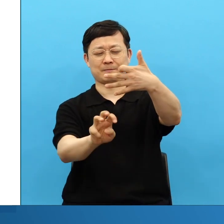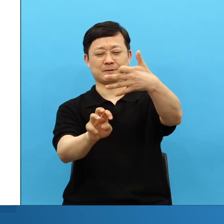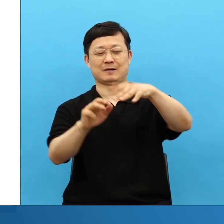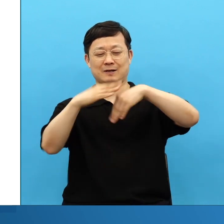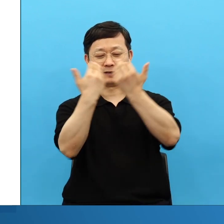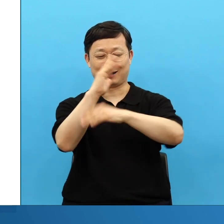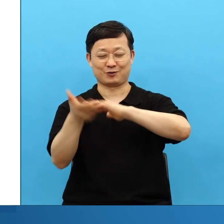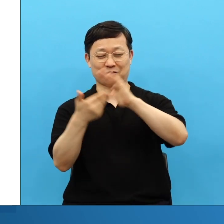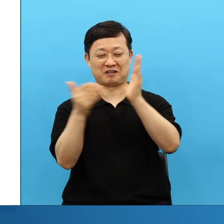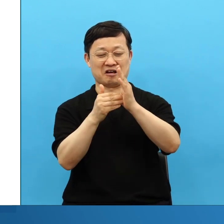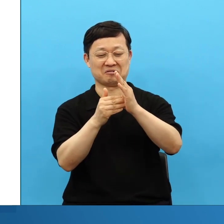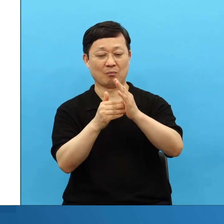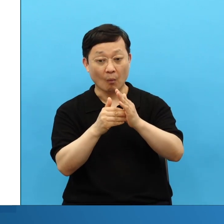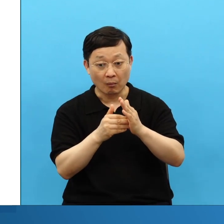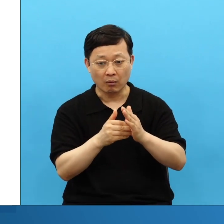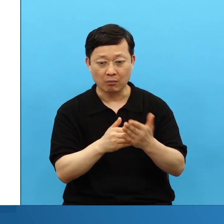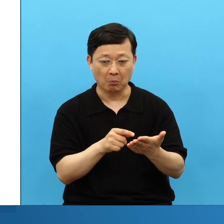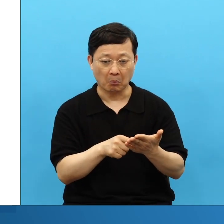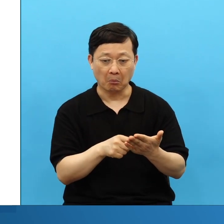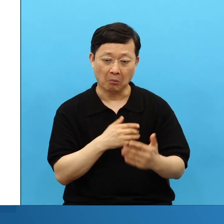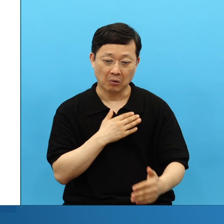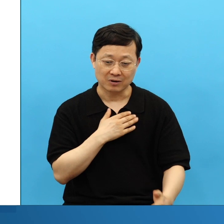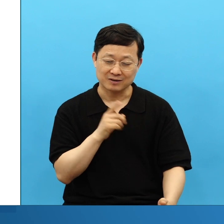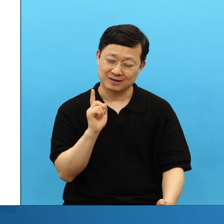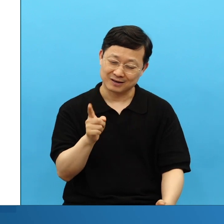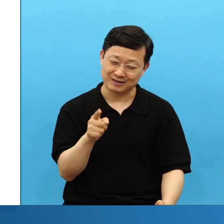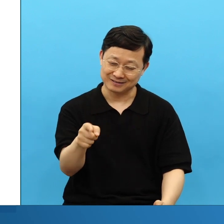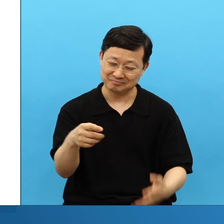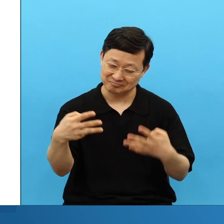거예요. 그건 나 아는 구절인데 이래 써네.